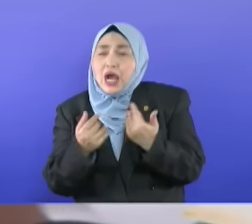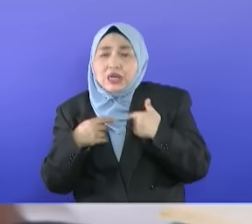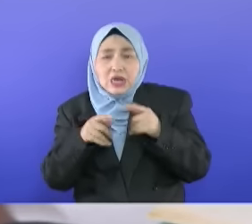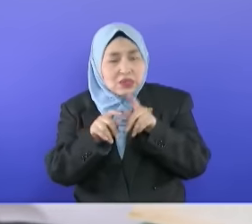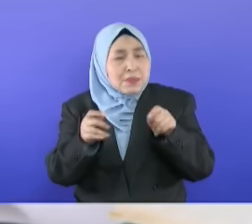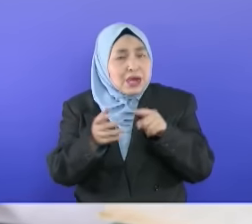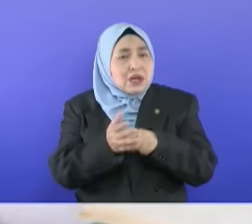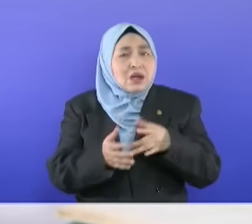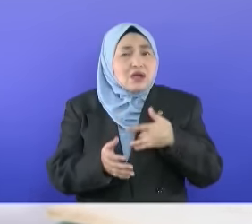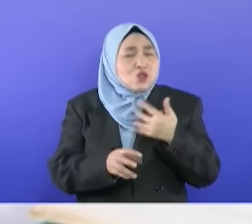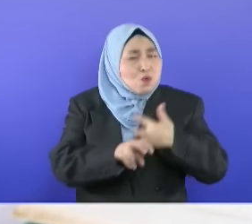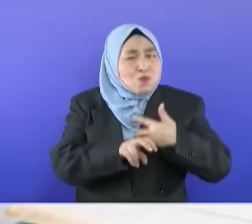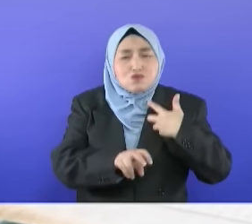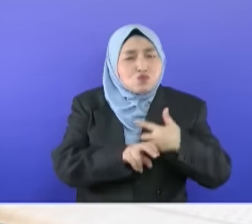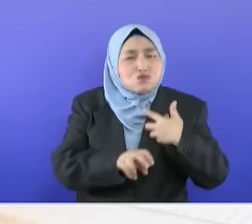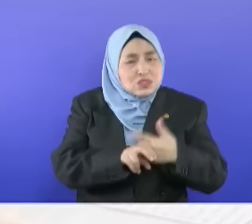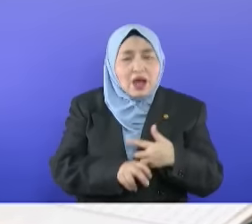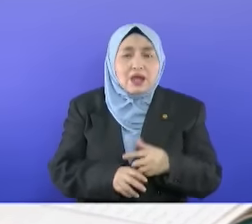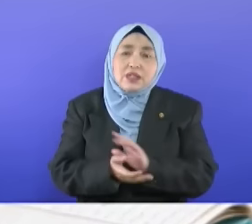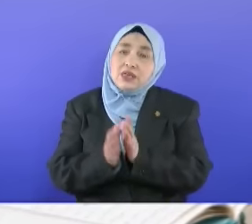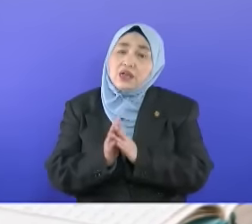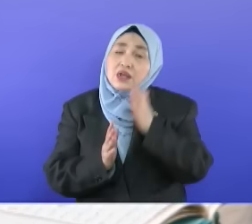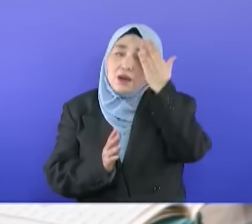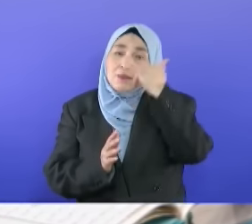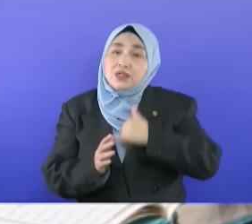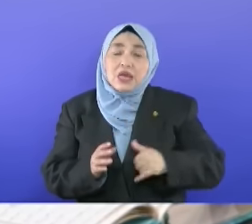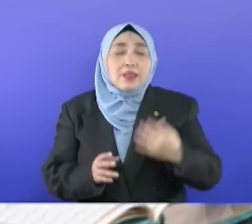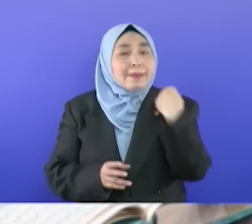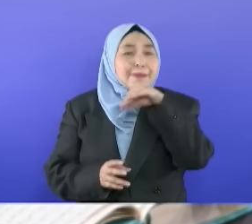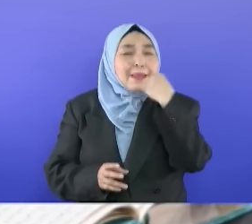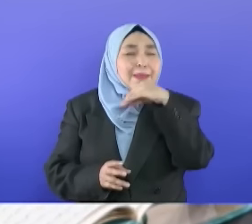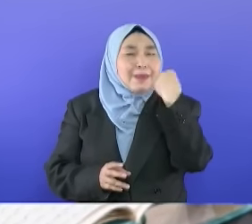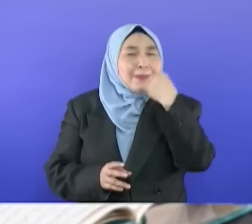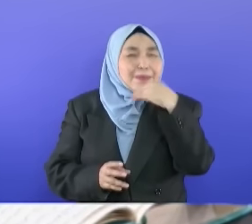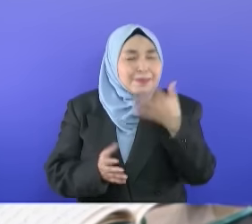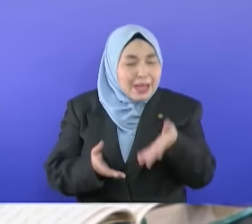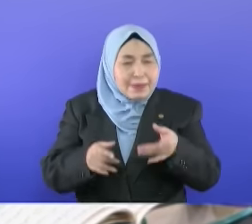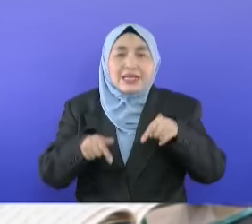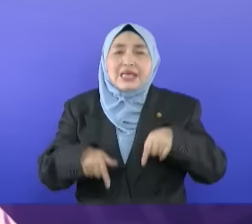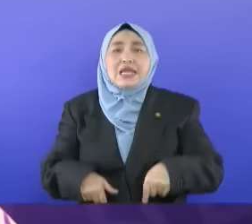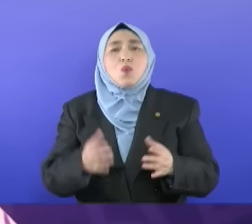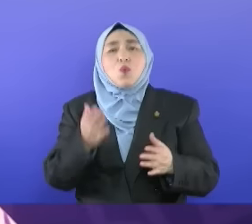tempat begini Eh jadi payah pula Nah jadi kenapa saya bete banyak skip